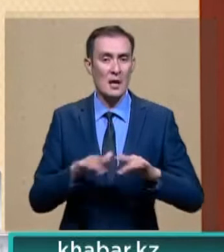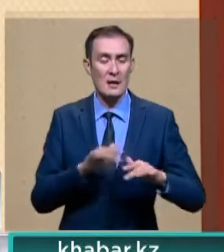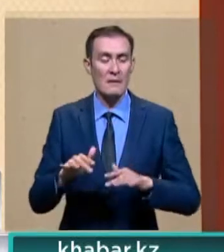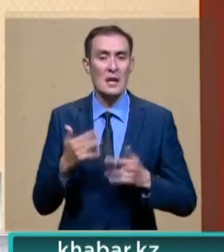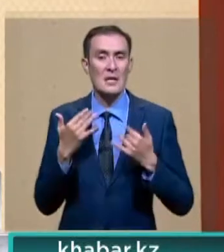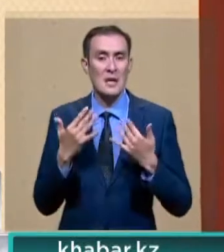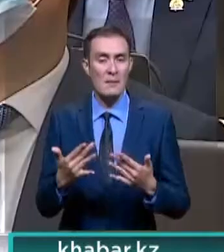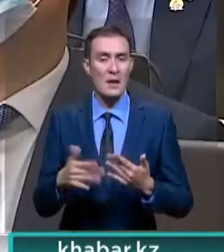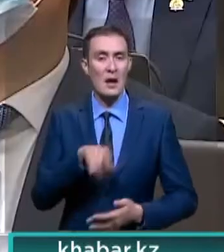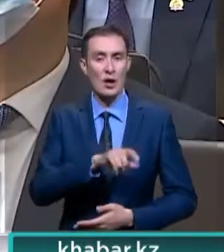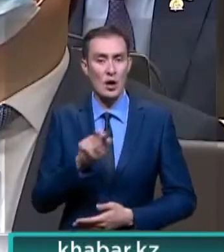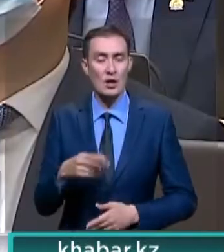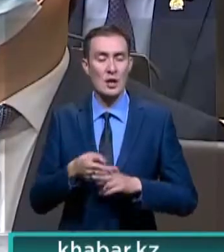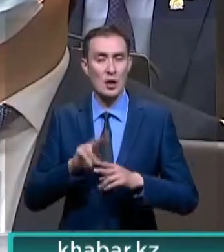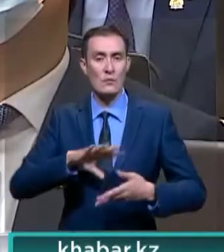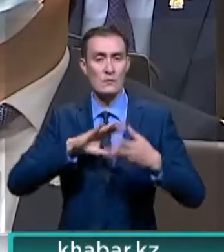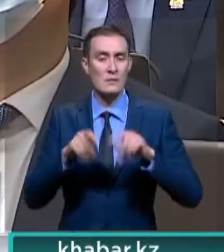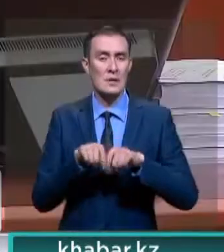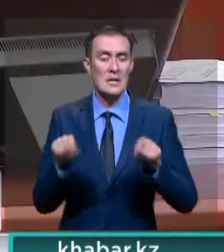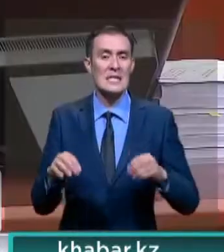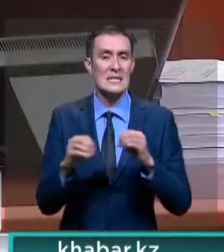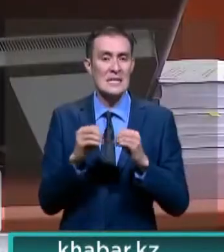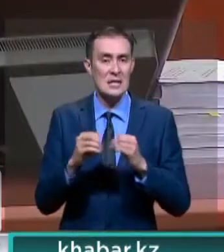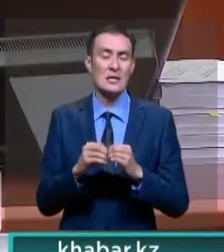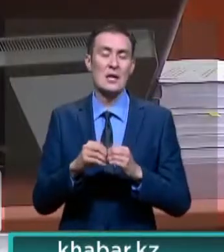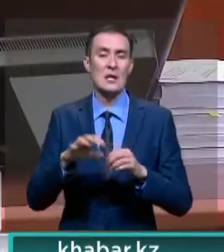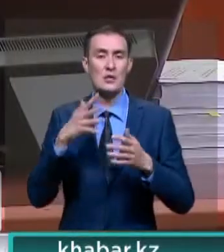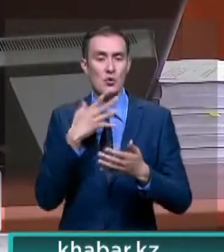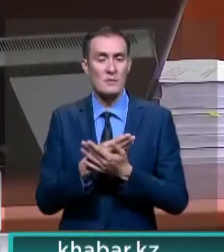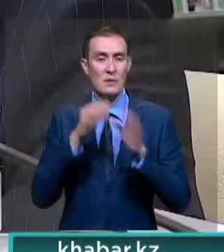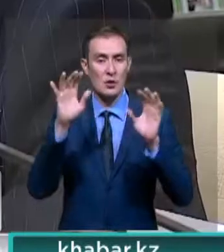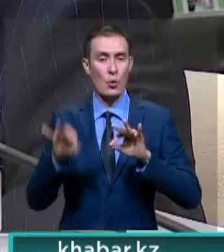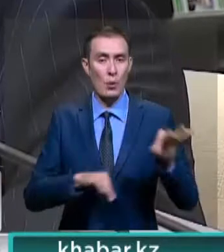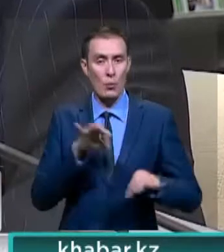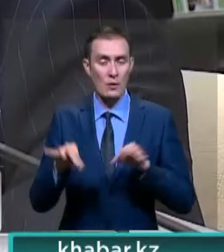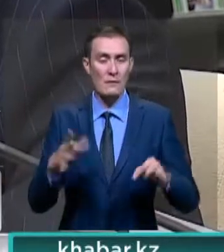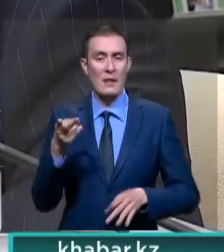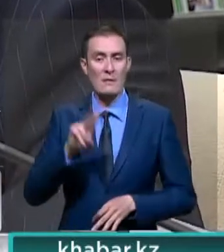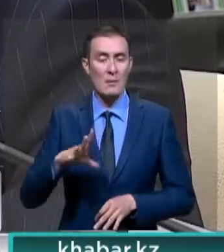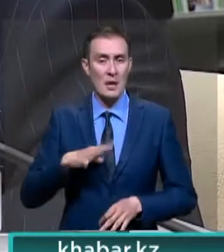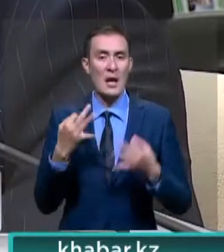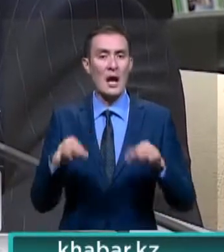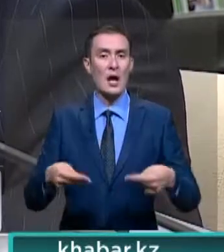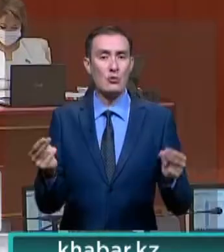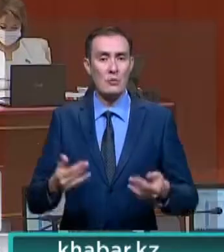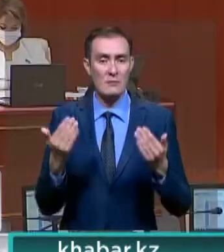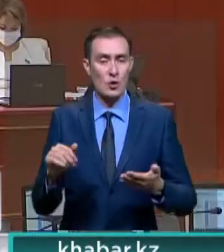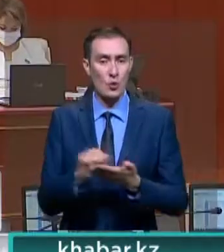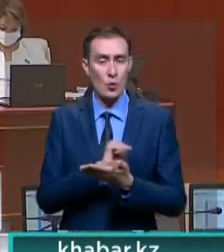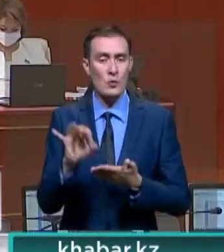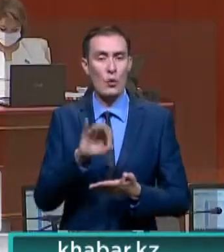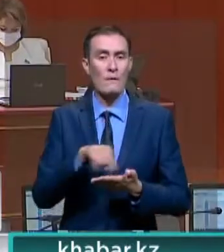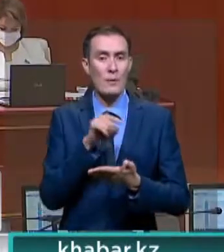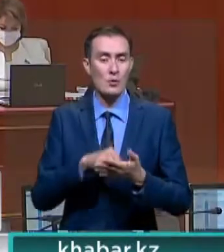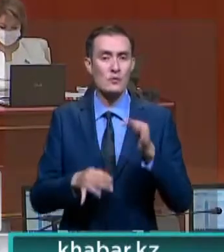на требования граждан. Это привело к созданию 10 собственных законопроектов. Два из них были одобрены сегодня. Это документ по